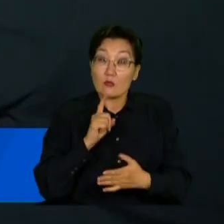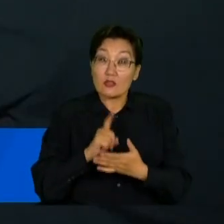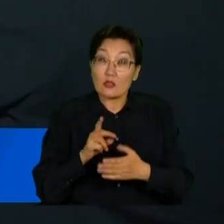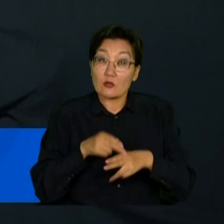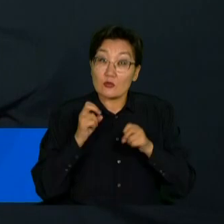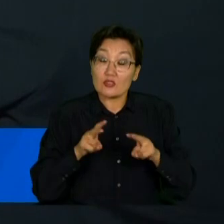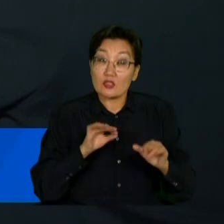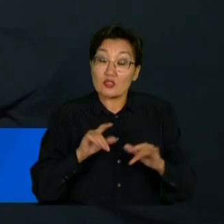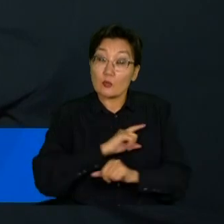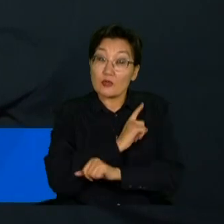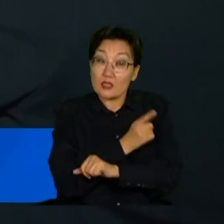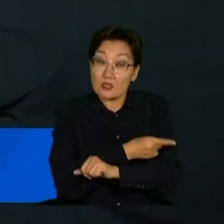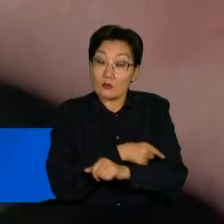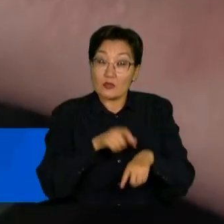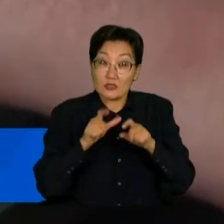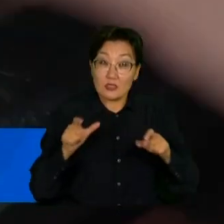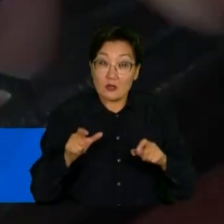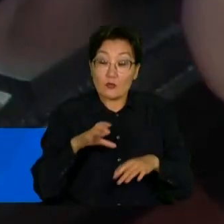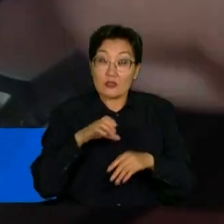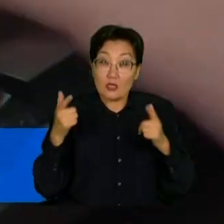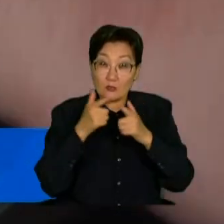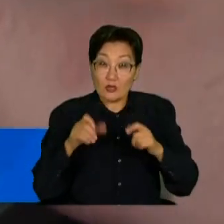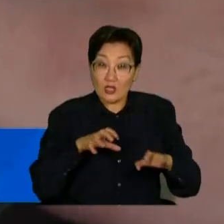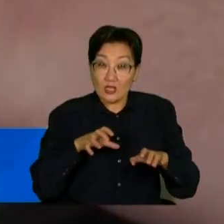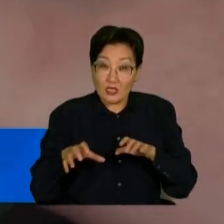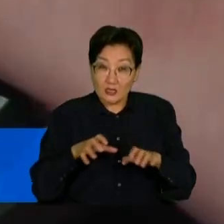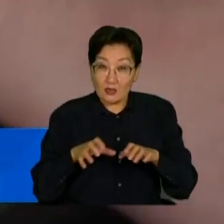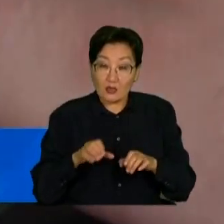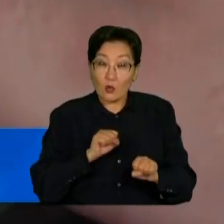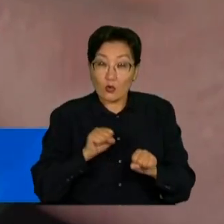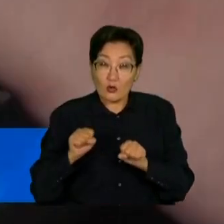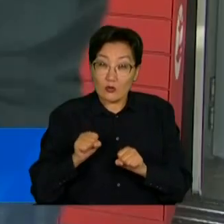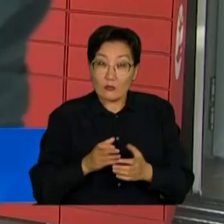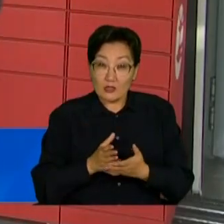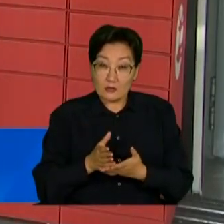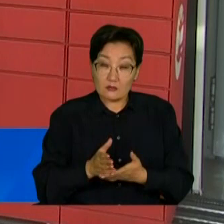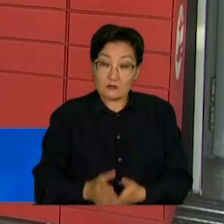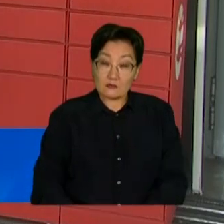Қауіпсіздік шараларын күшейту азаматтардың деректерін алаяқтардан қорғауға бағытталған.